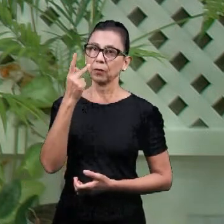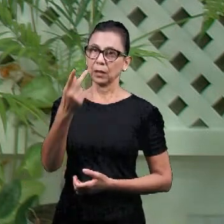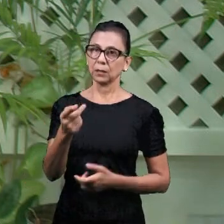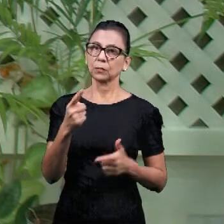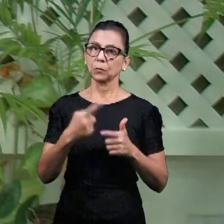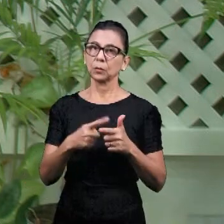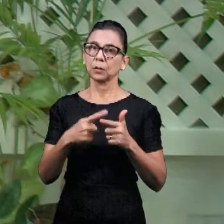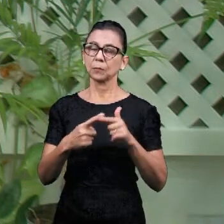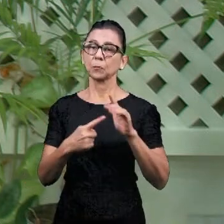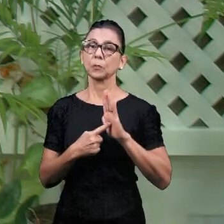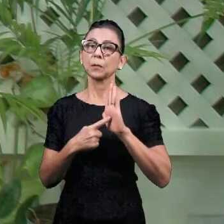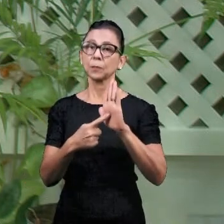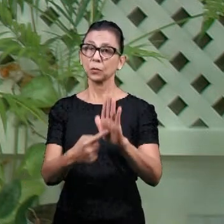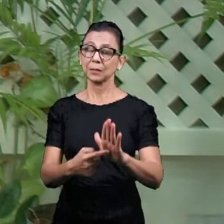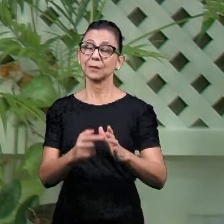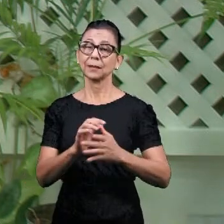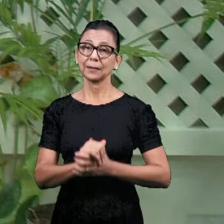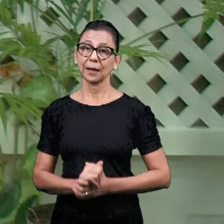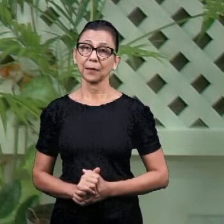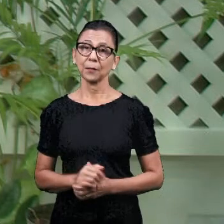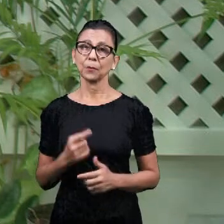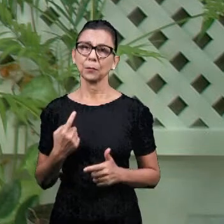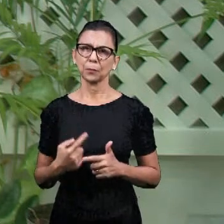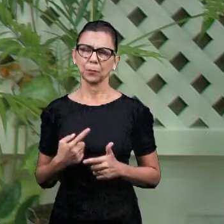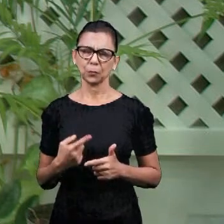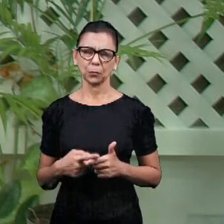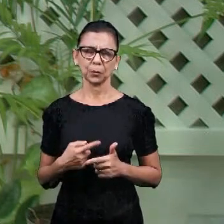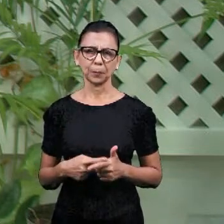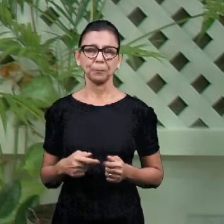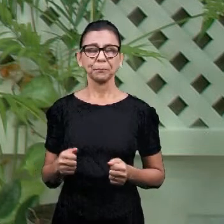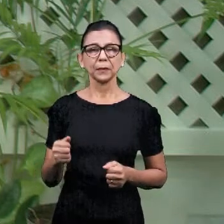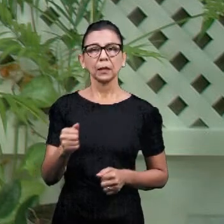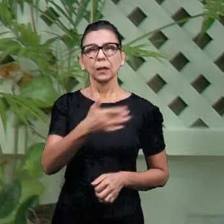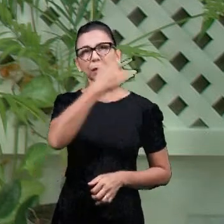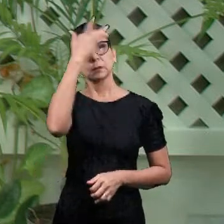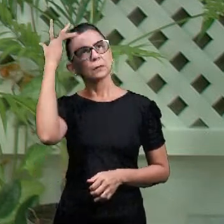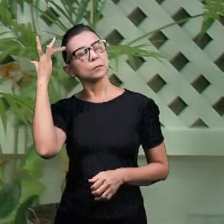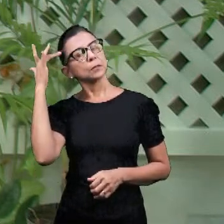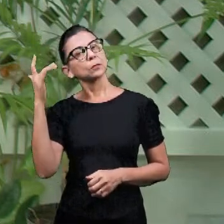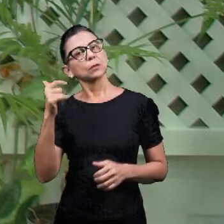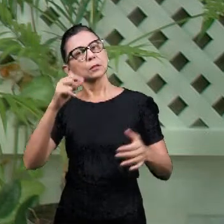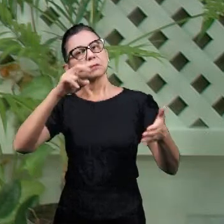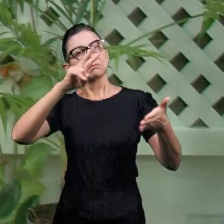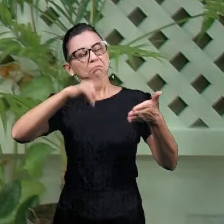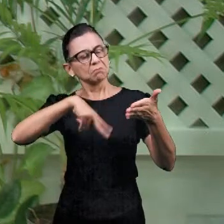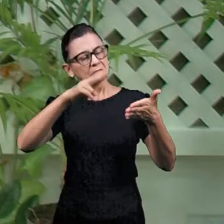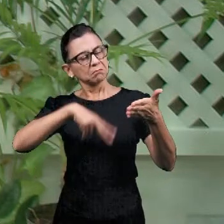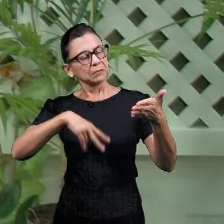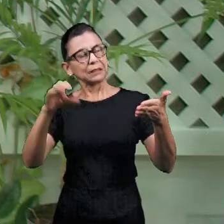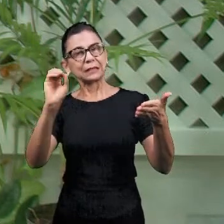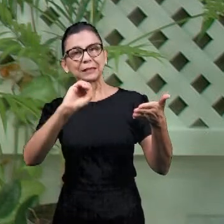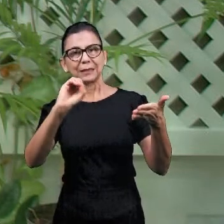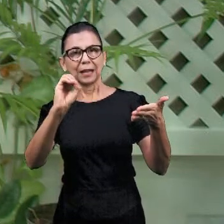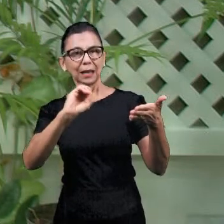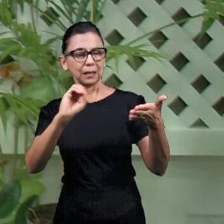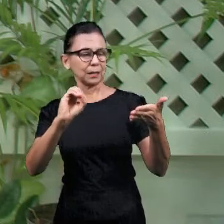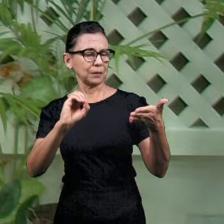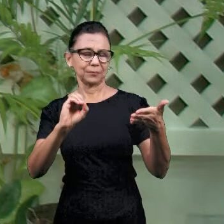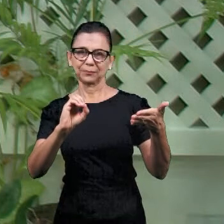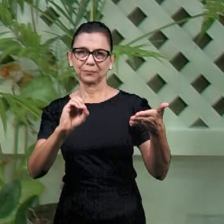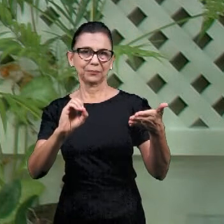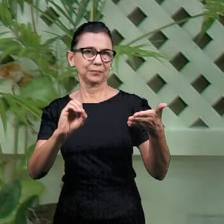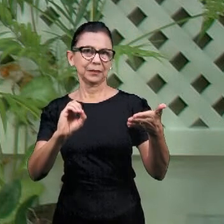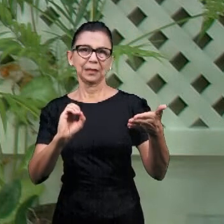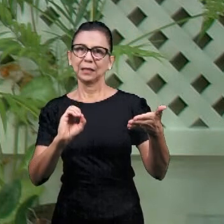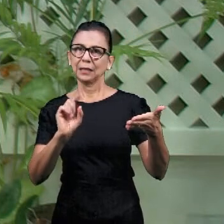a, parce qu'il n'a pas lu la Bible, parce qu'il lit des sujets qui n'ont pas la continuité, il ne